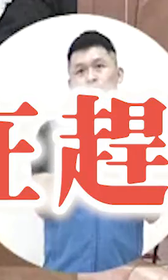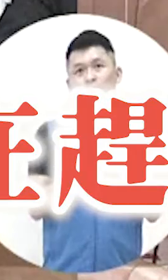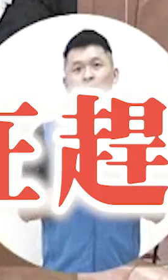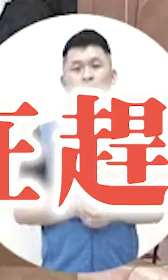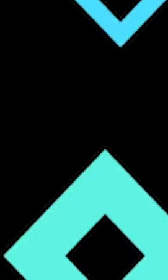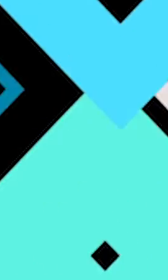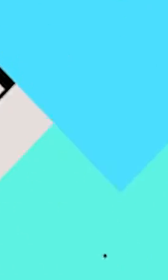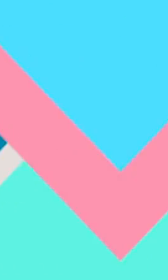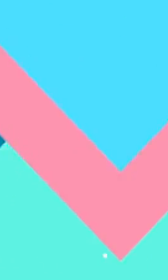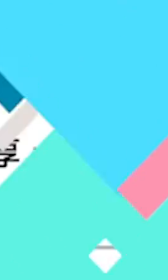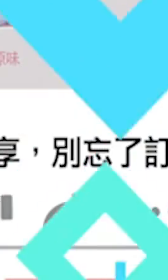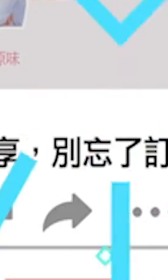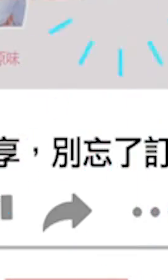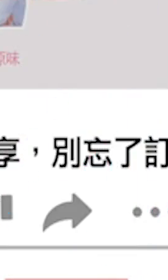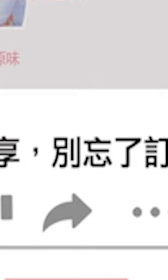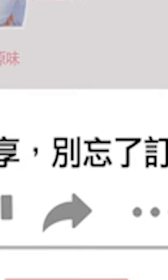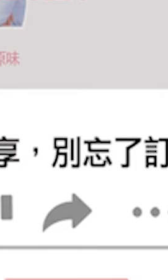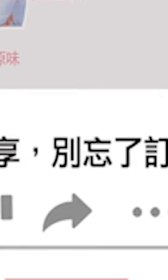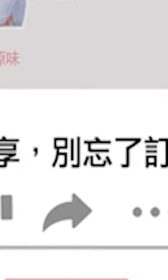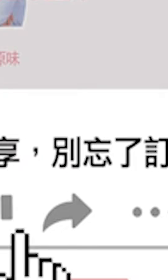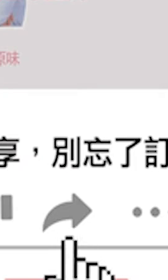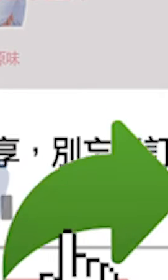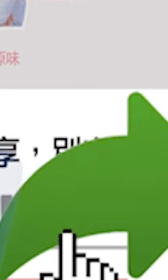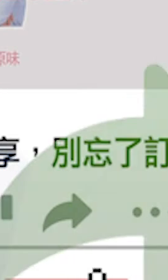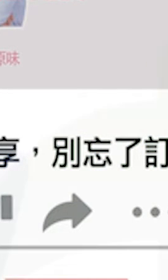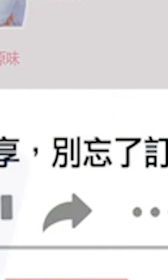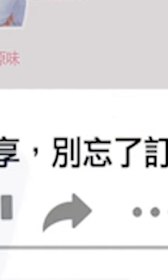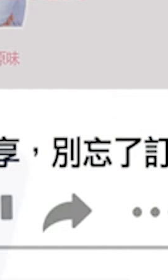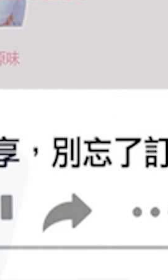现在在赶进度。好， 如果你喜欢这支影片，欢迎按赞分享，